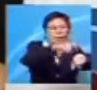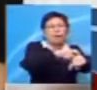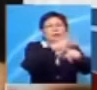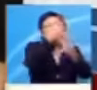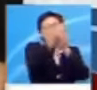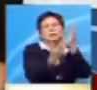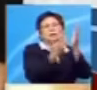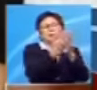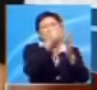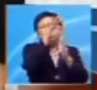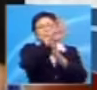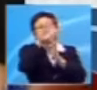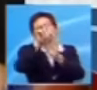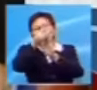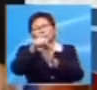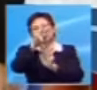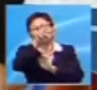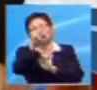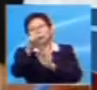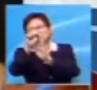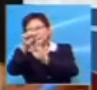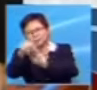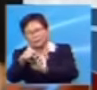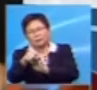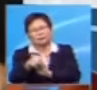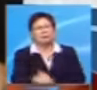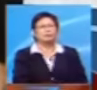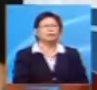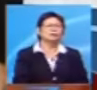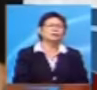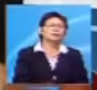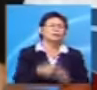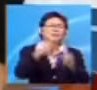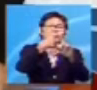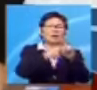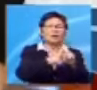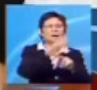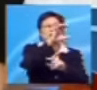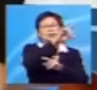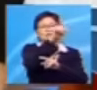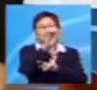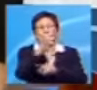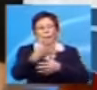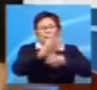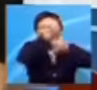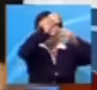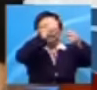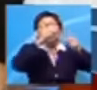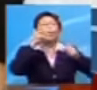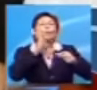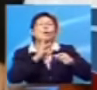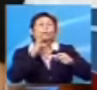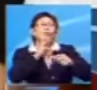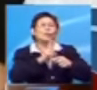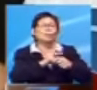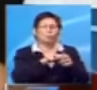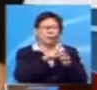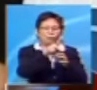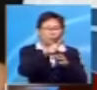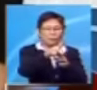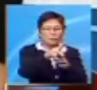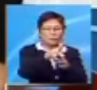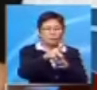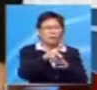3 jam 55 minit 21 saat Raka vodikova dari Republik chat pula mengungguli kategori wanita profesional